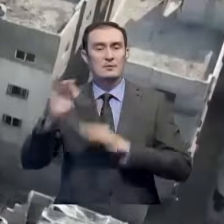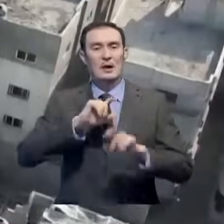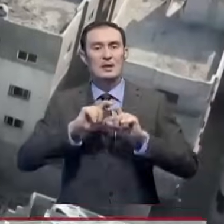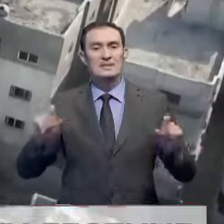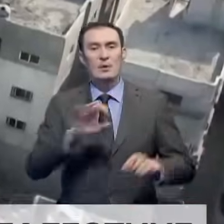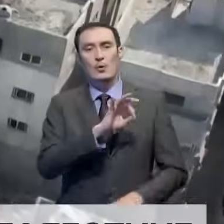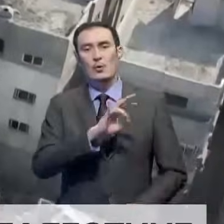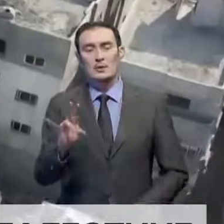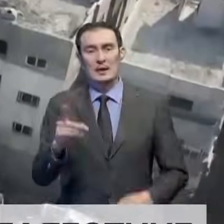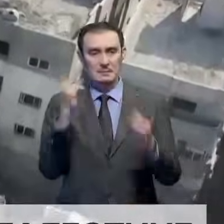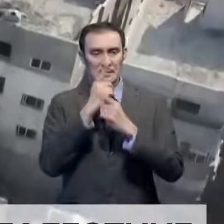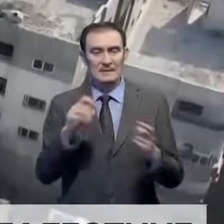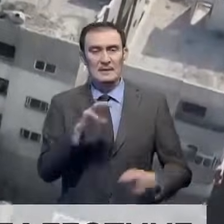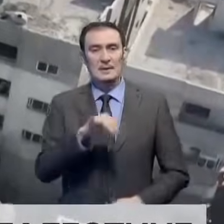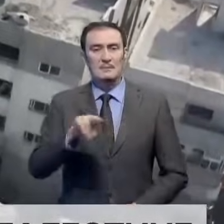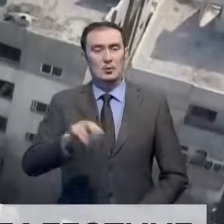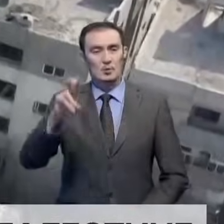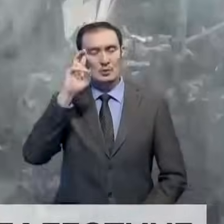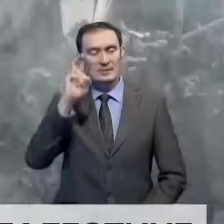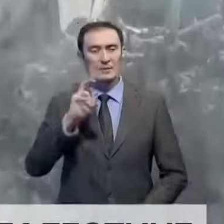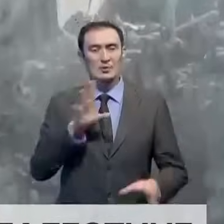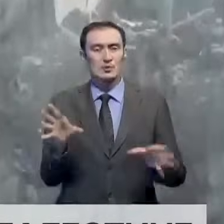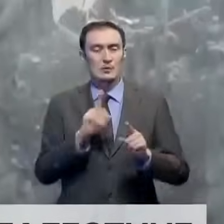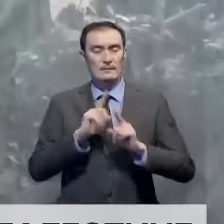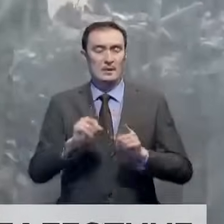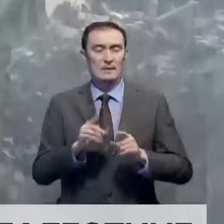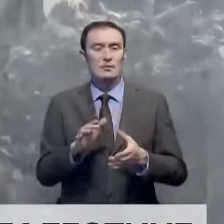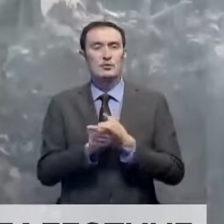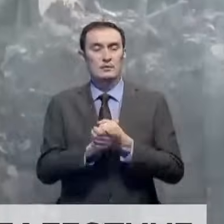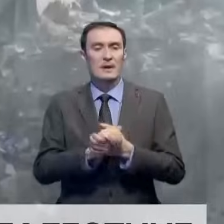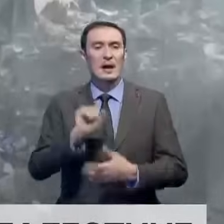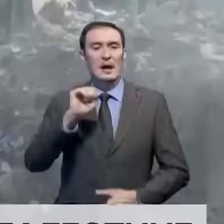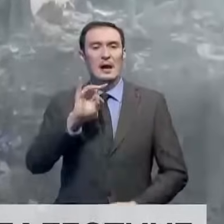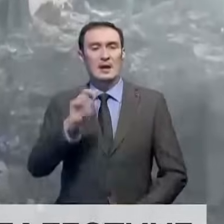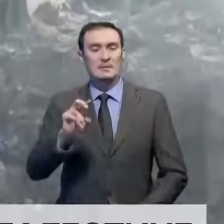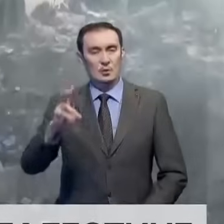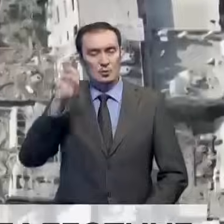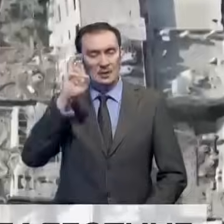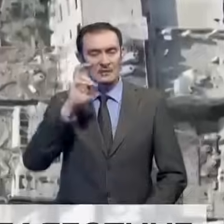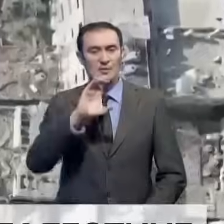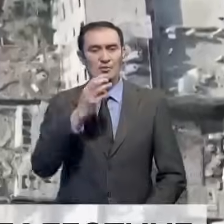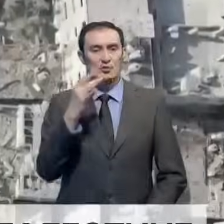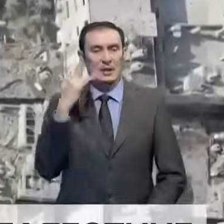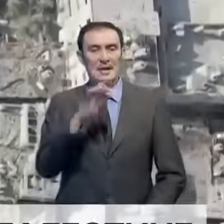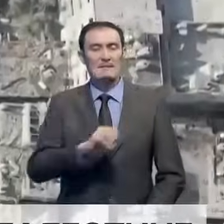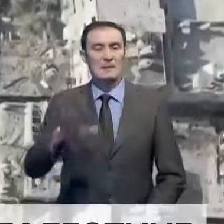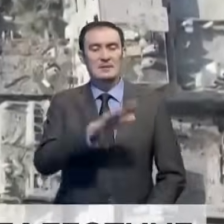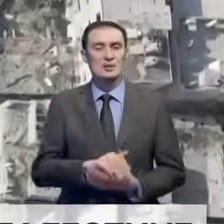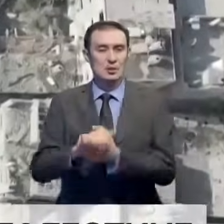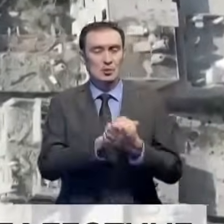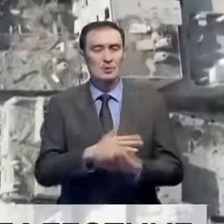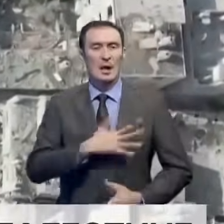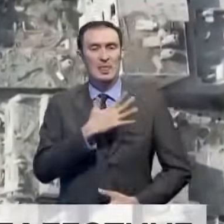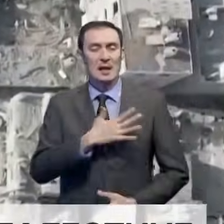ООН. Как отметили в МИДе, государства Совета сотрудничества арабских государств Персидского залива, США, Европейский союз,